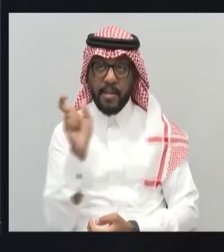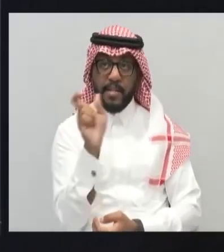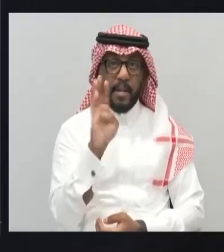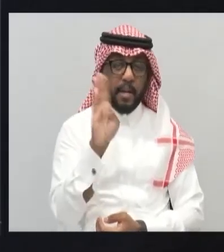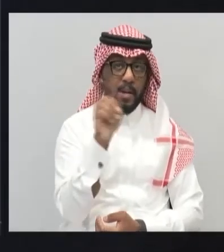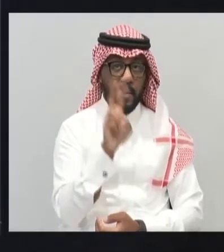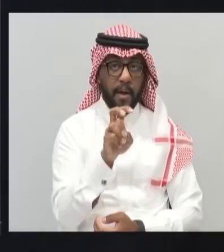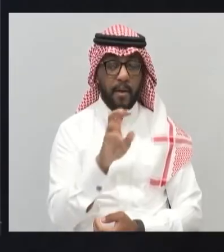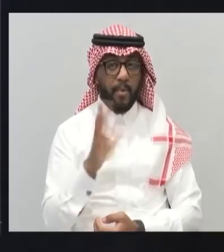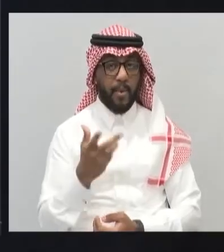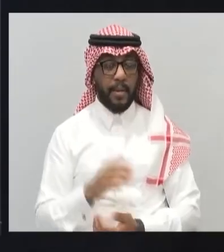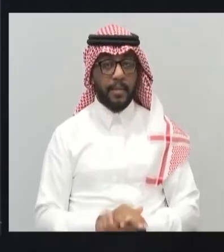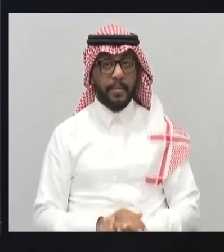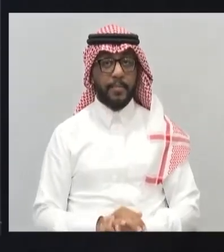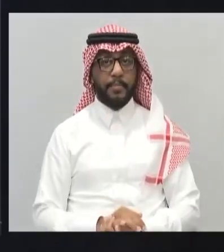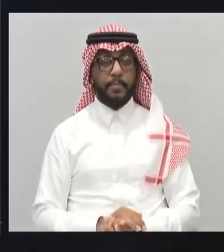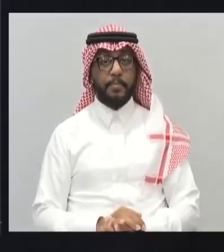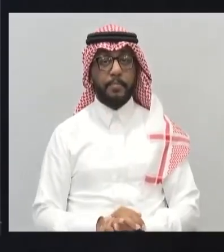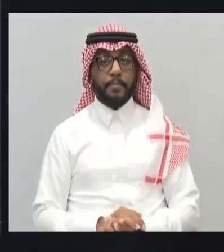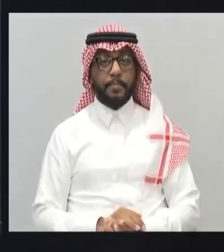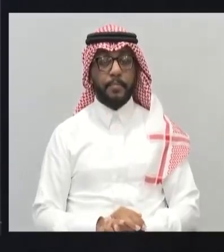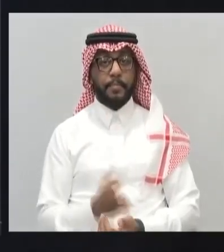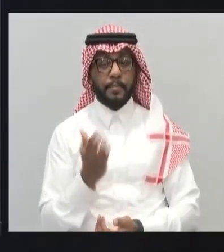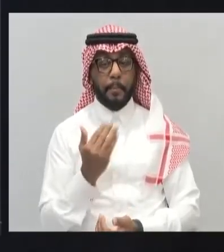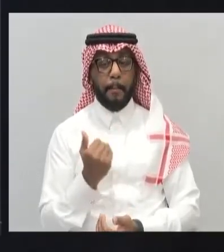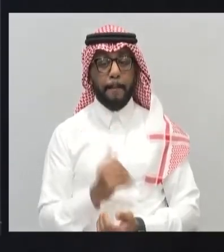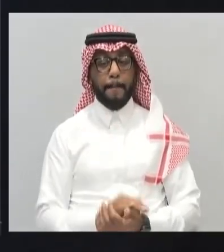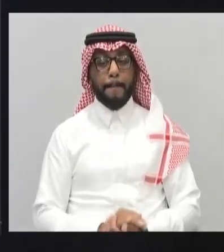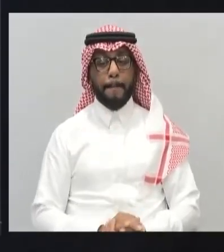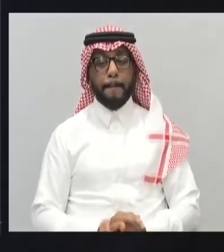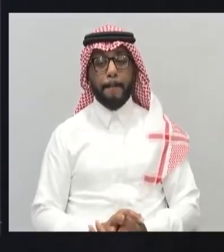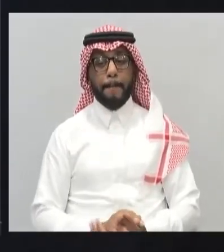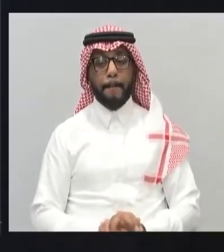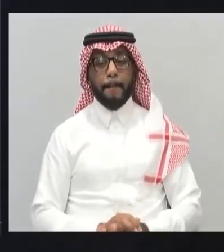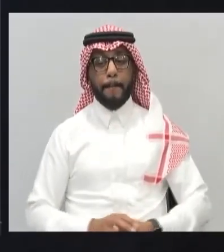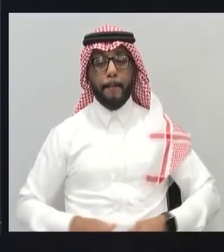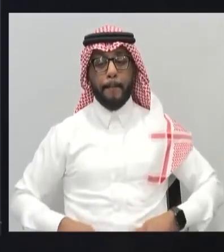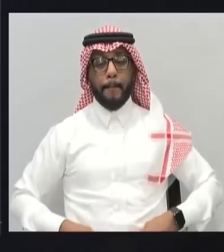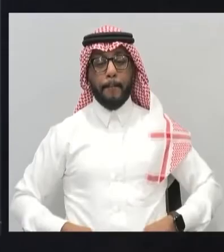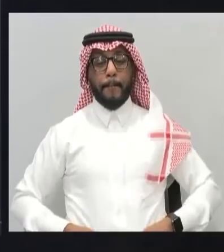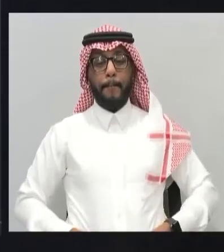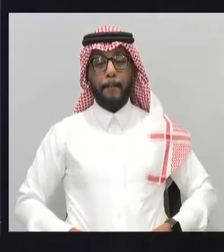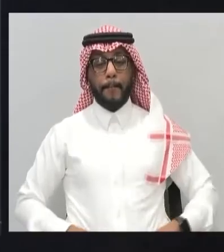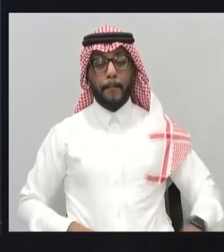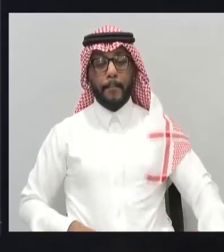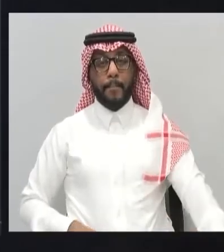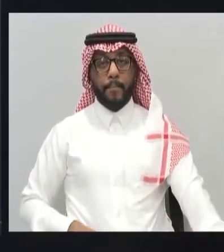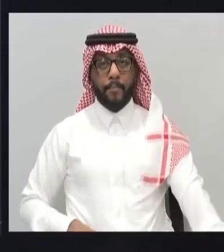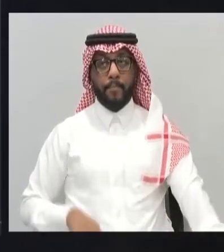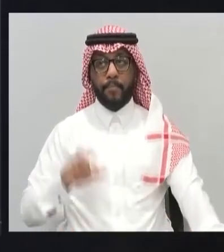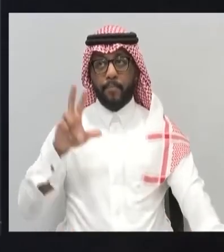في الجمل السابقه في الضمير الضمائر لا تكون الا الا معارف اذا صاحب الحال